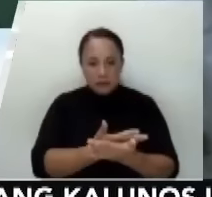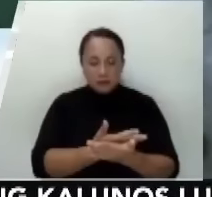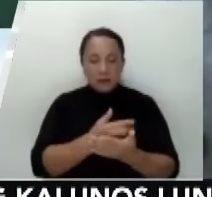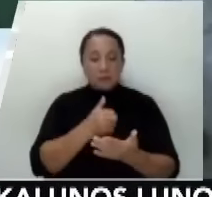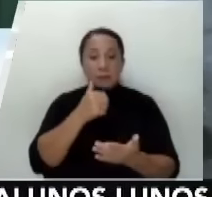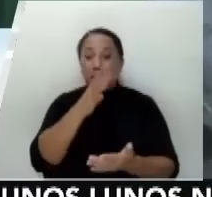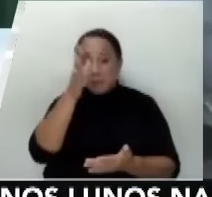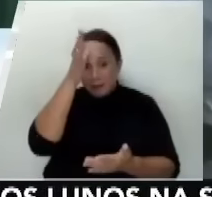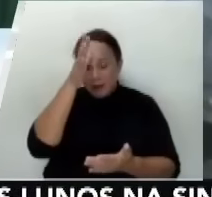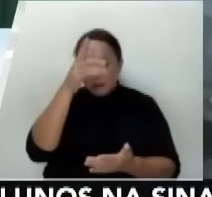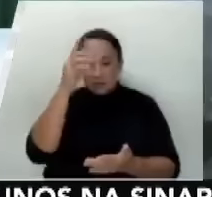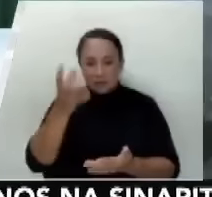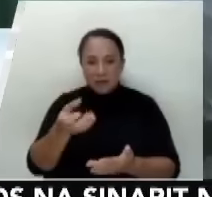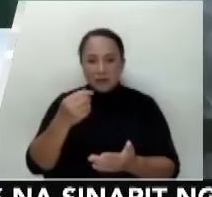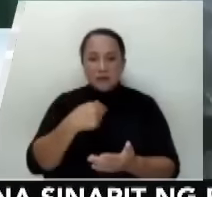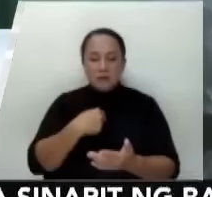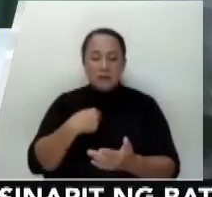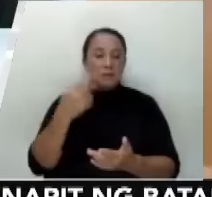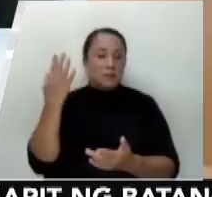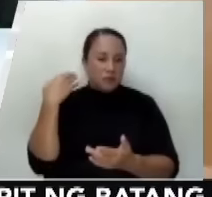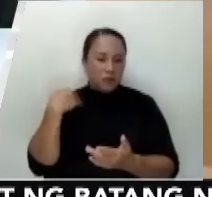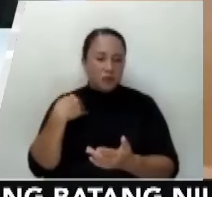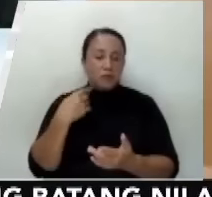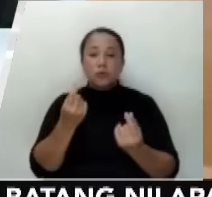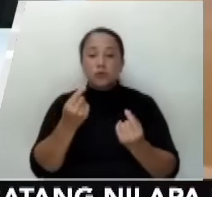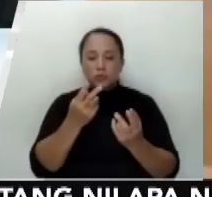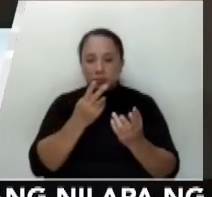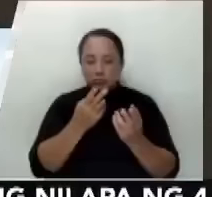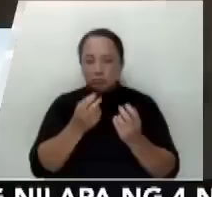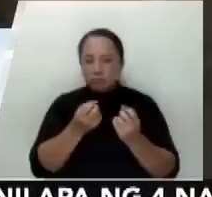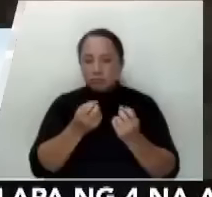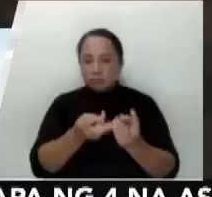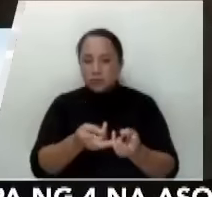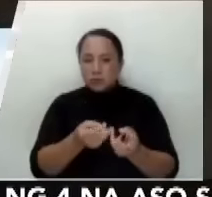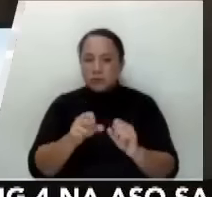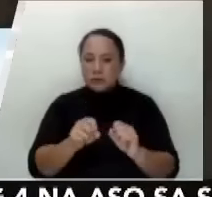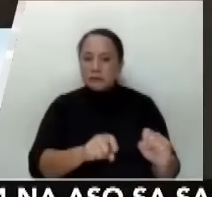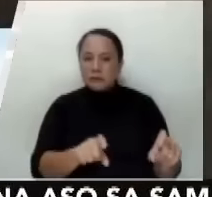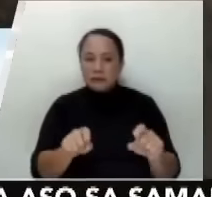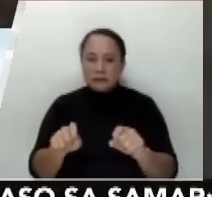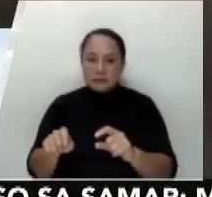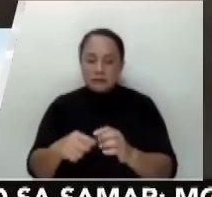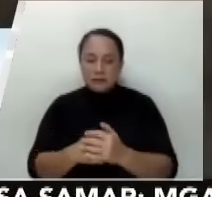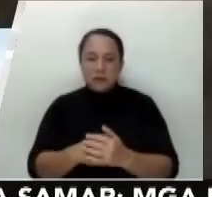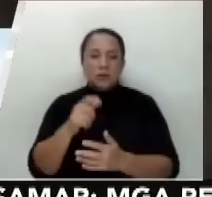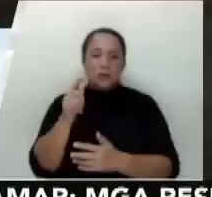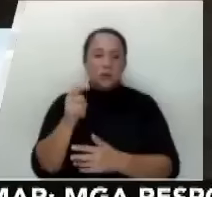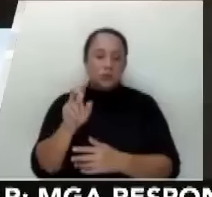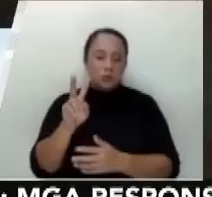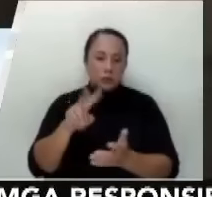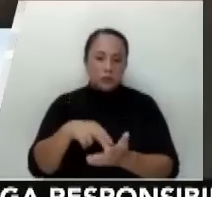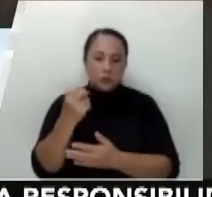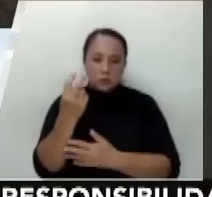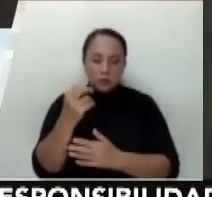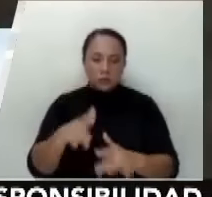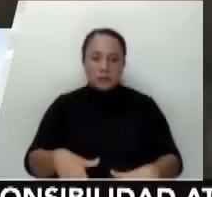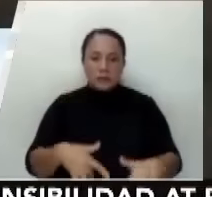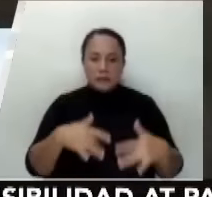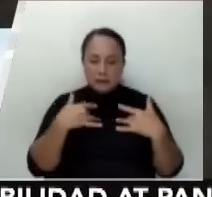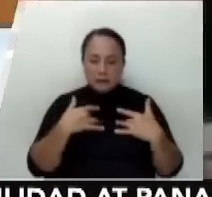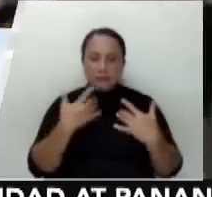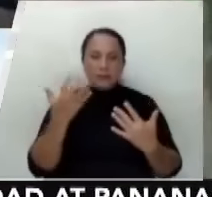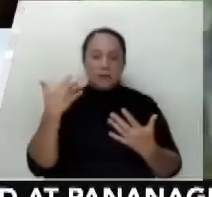may kinakasama nga ako. Oo. Kaya ako may nagtitinda-tinda. Taong 2012 nang manirahan dito si Mang Rufino nang bumukod siya